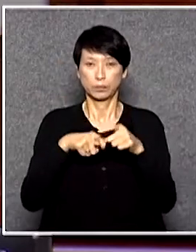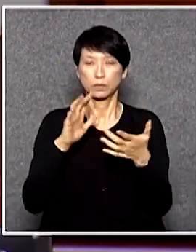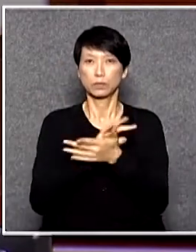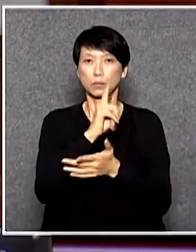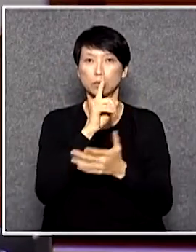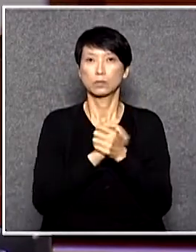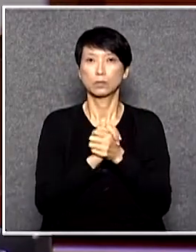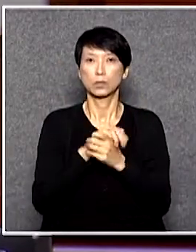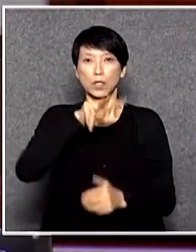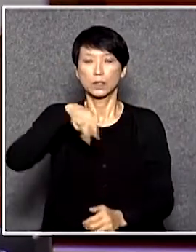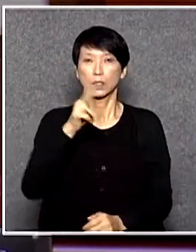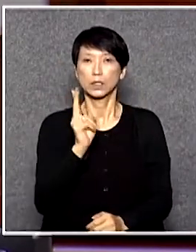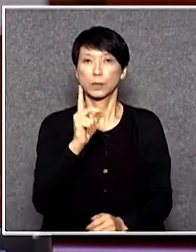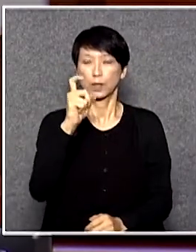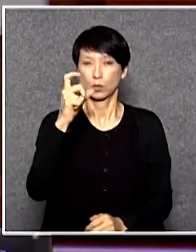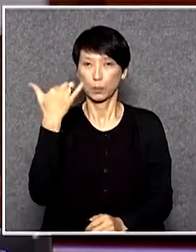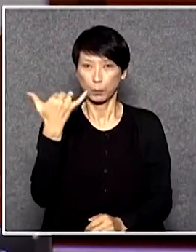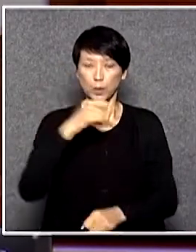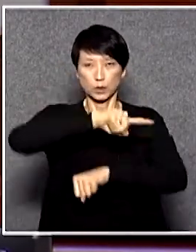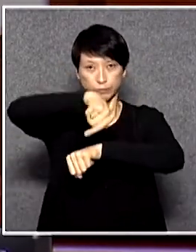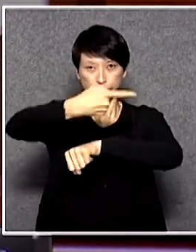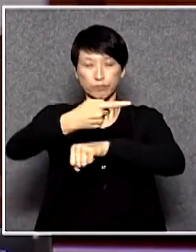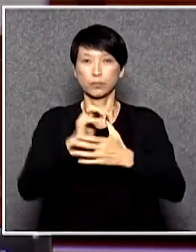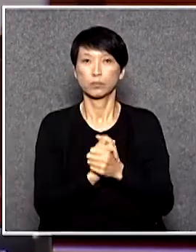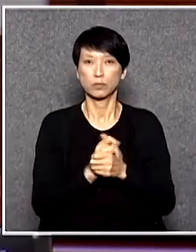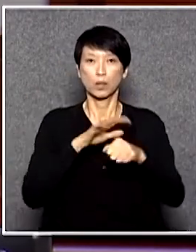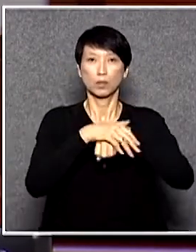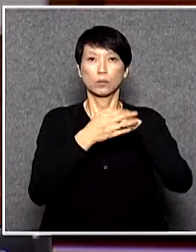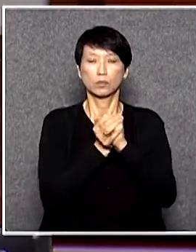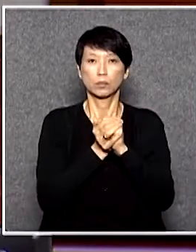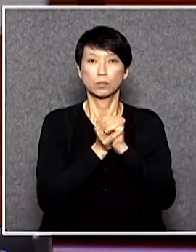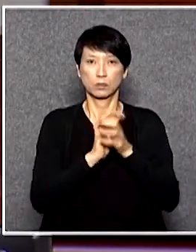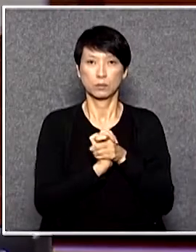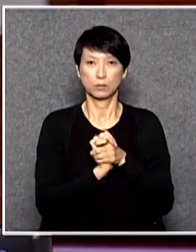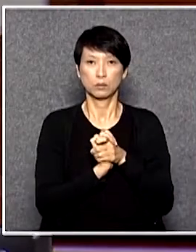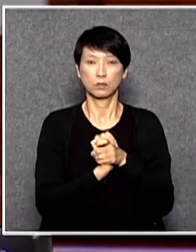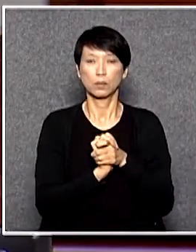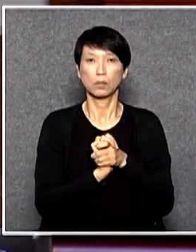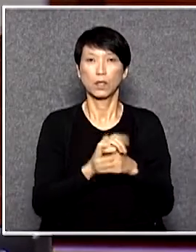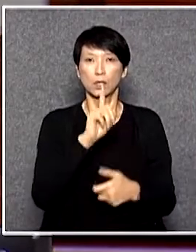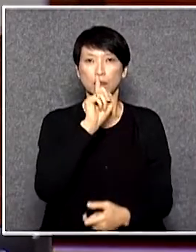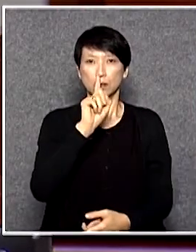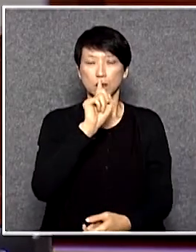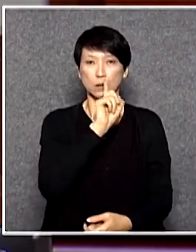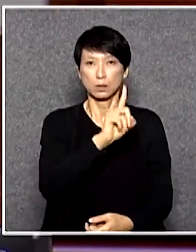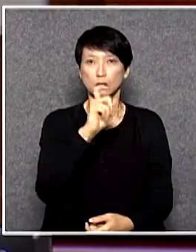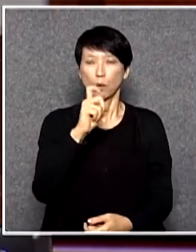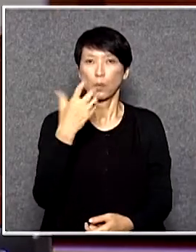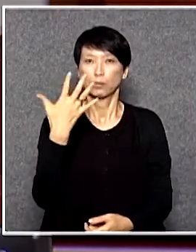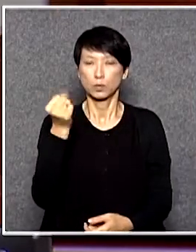是2296小時，高於全球的1915小時和亞洲